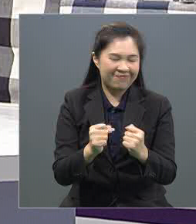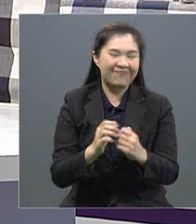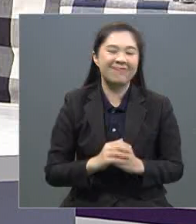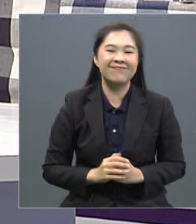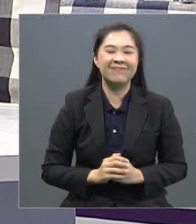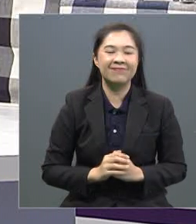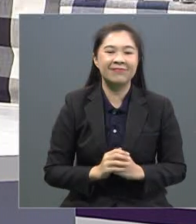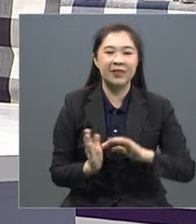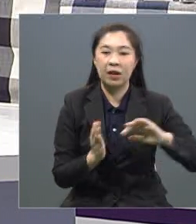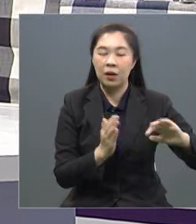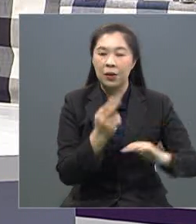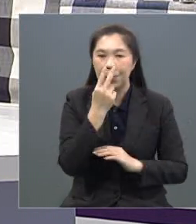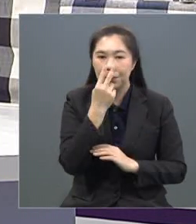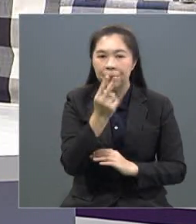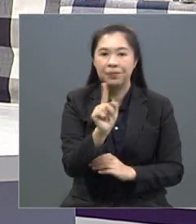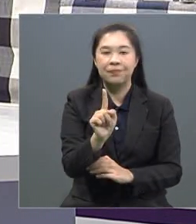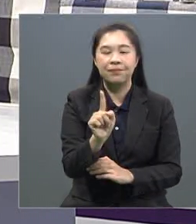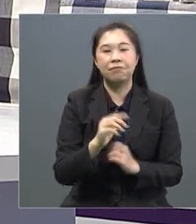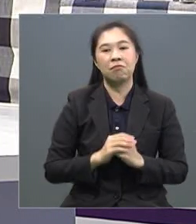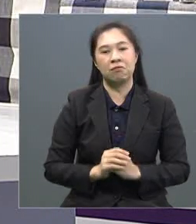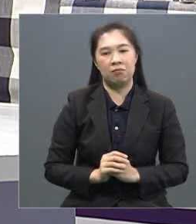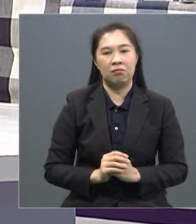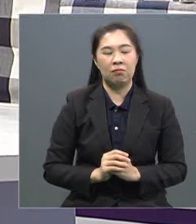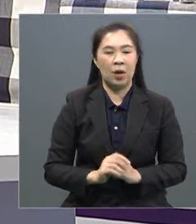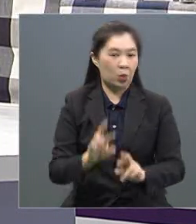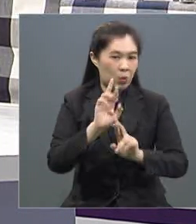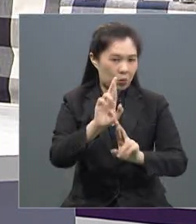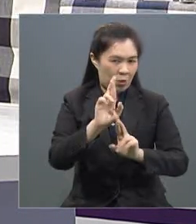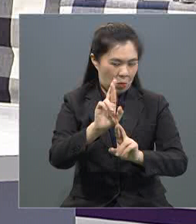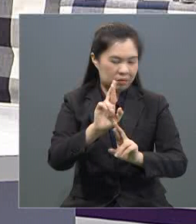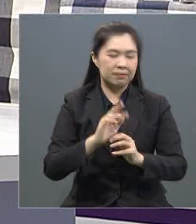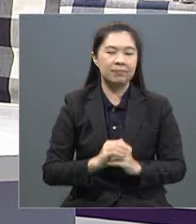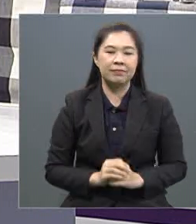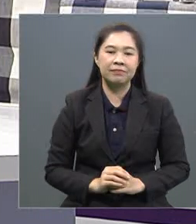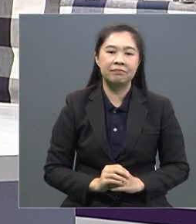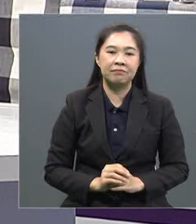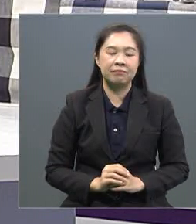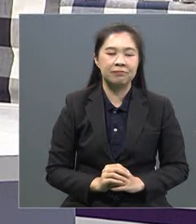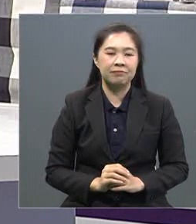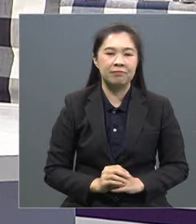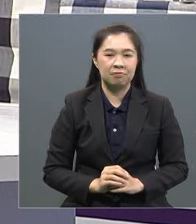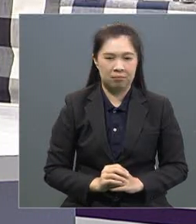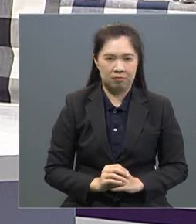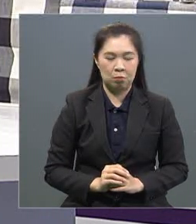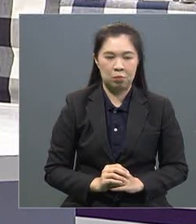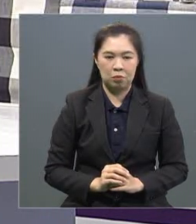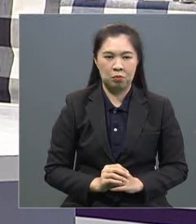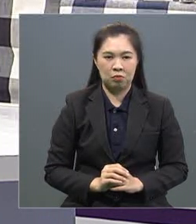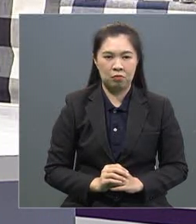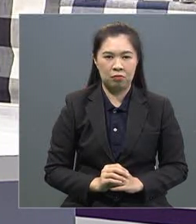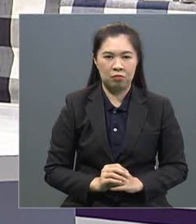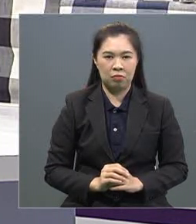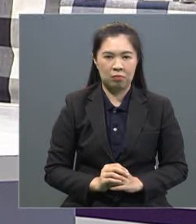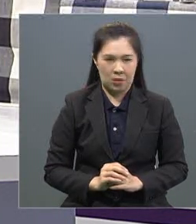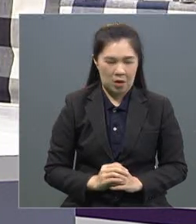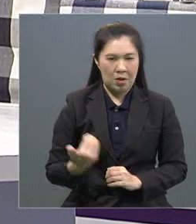อ่ะมาดูเรื่องที่น่าต้องตามกันต่อนะครับและเป็นเรื่องที่ต้องเฝ้าระวังเป็นพิเศษด้วยนะครับจากกรณีที่พบการลักลอบขนย้ายกาก